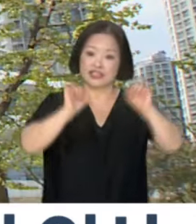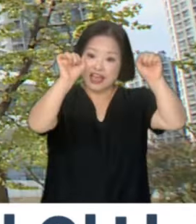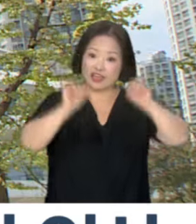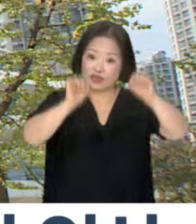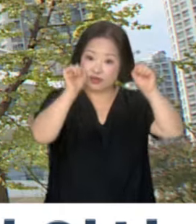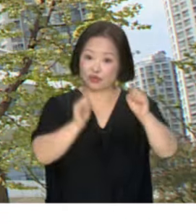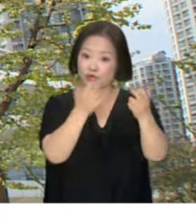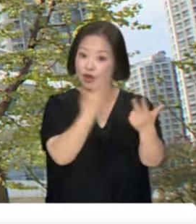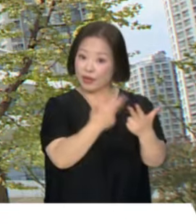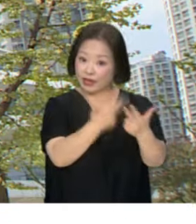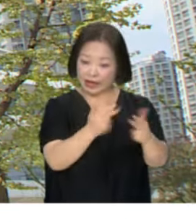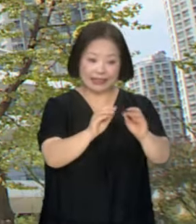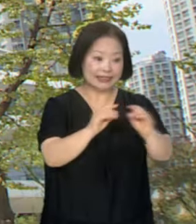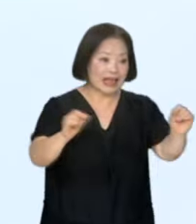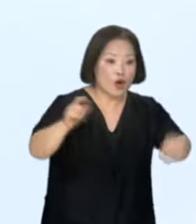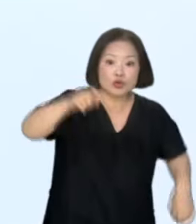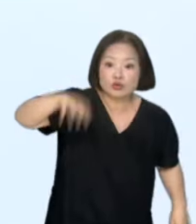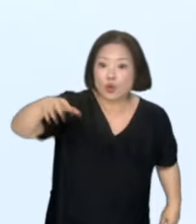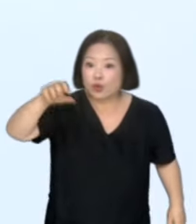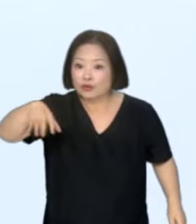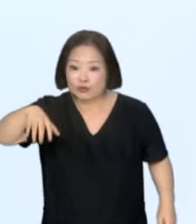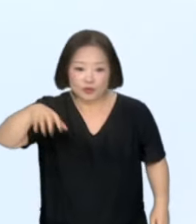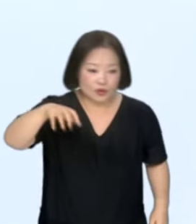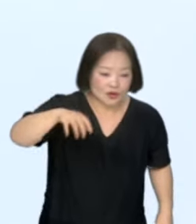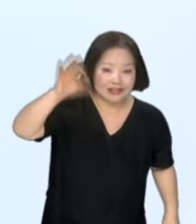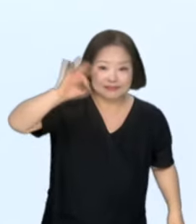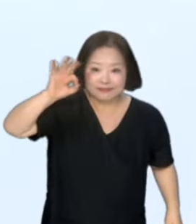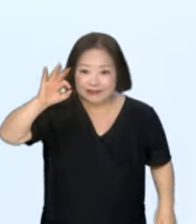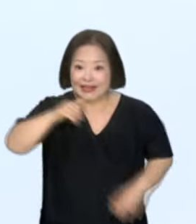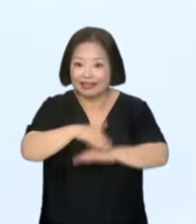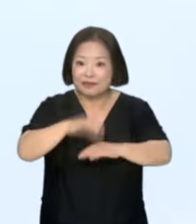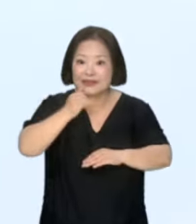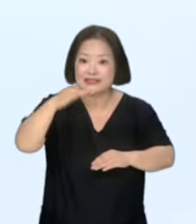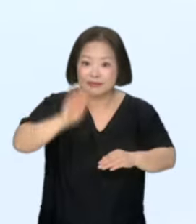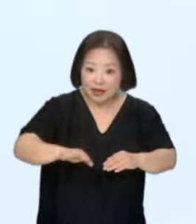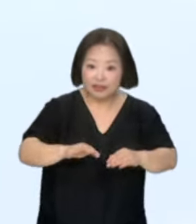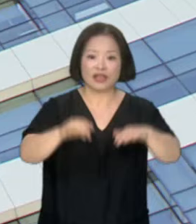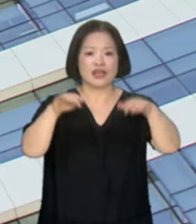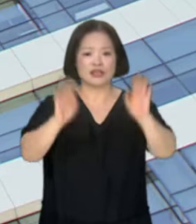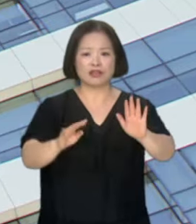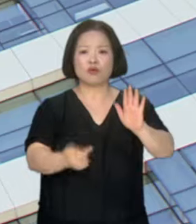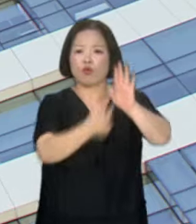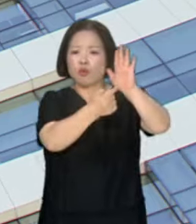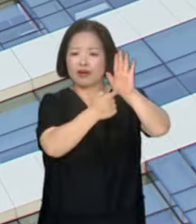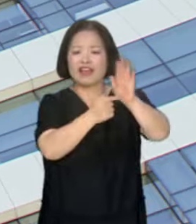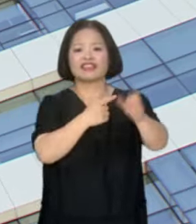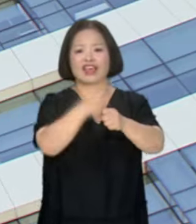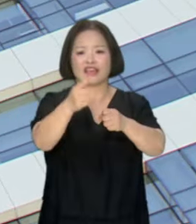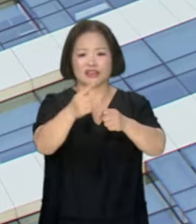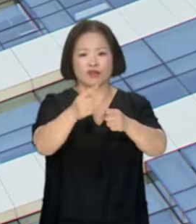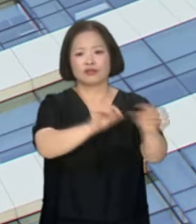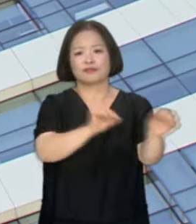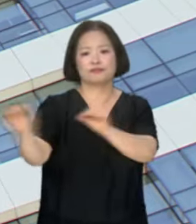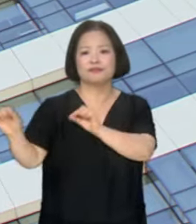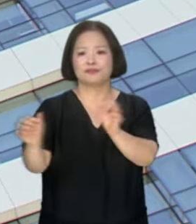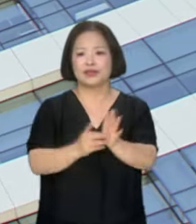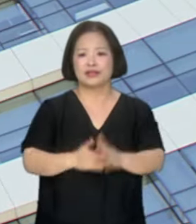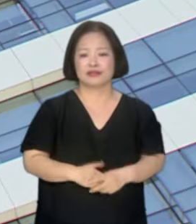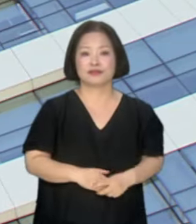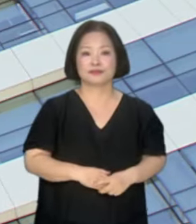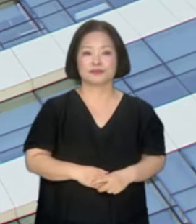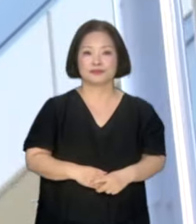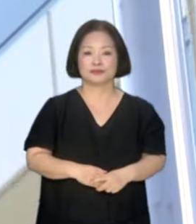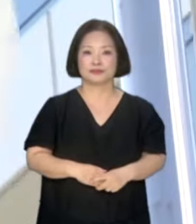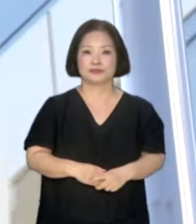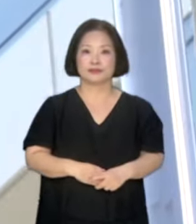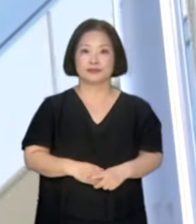오는 9월 부지선정을 위한 현장 실사를 예고했지만 전날 공모를 내년 까지로 돌연 연기했습니다